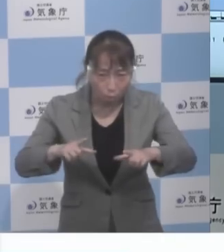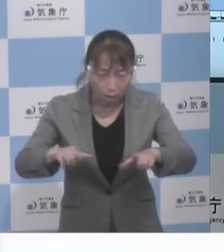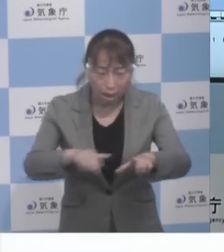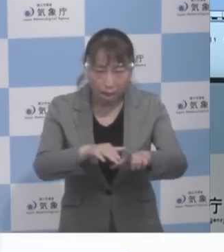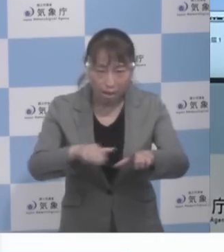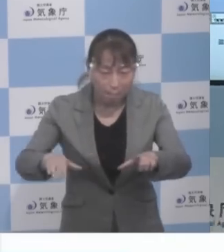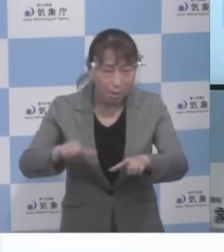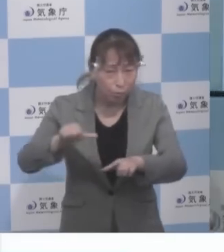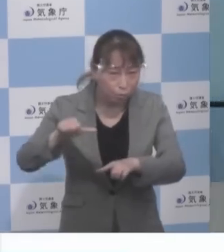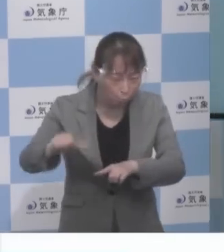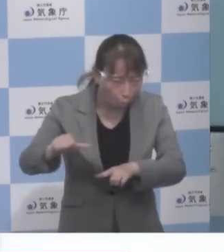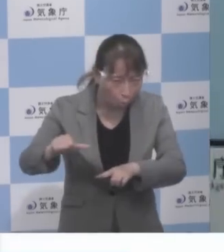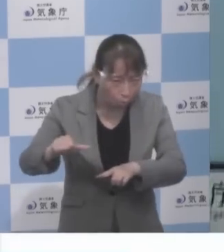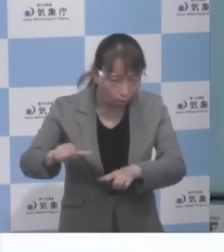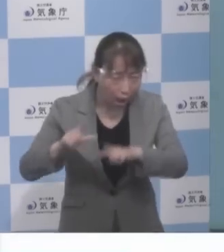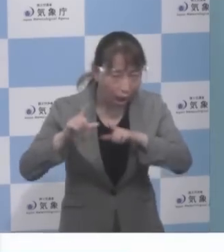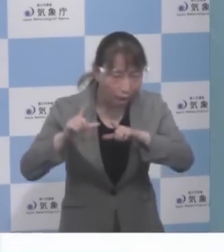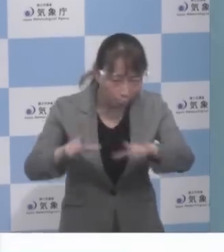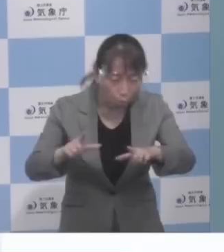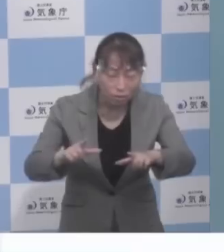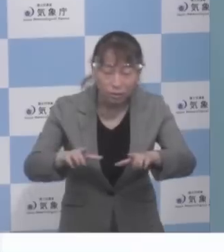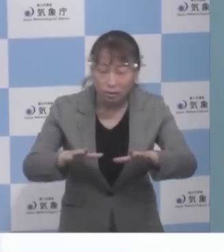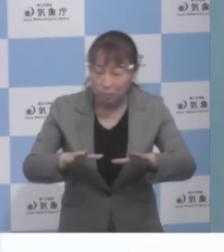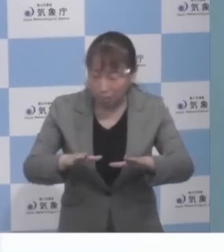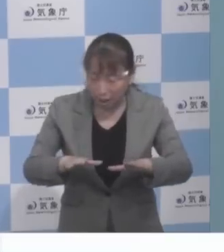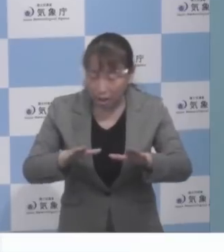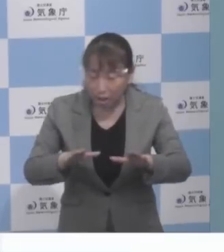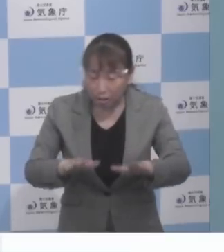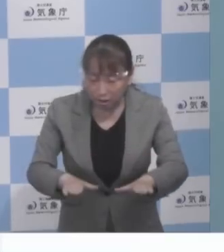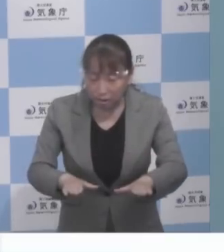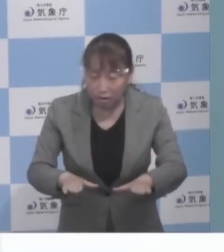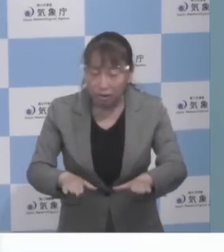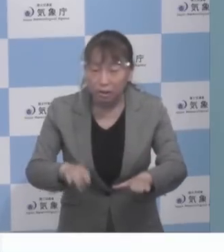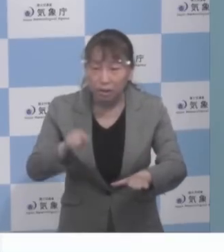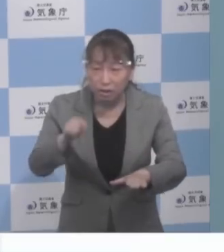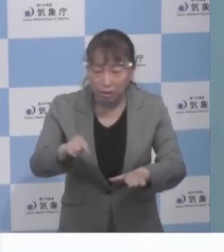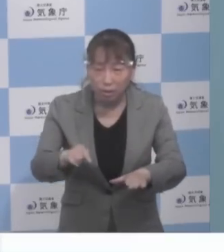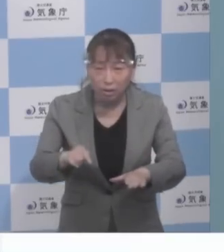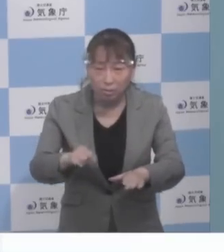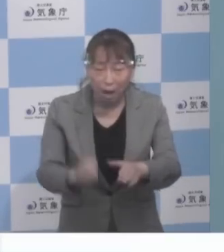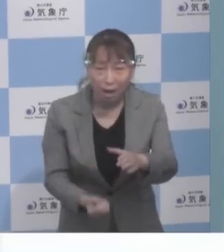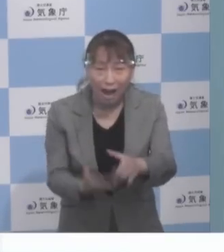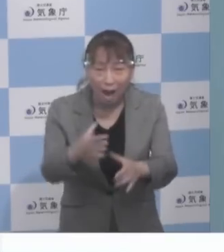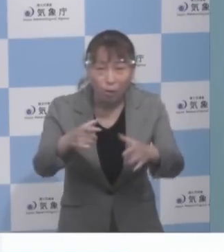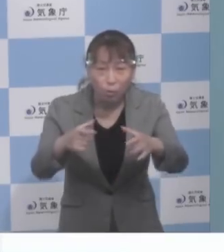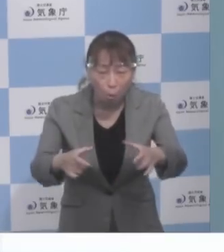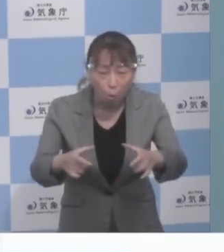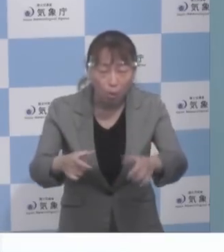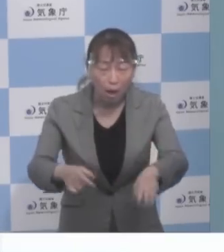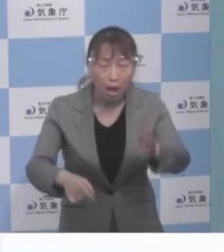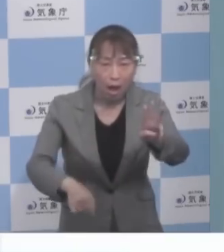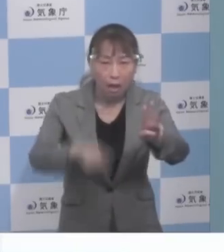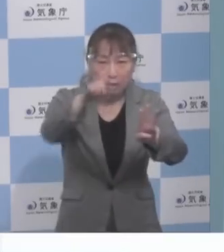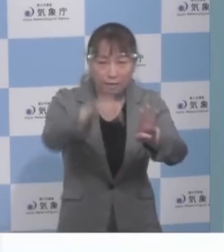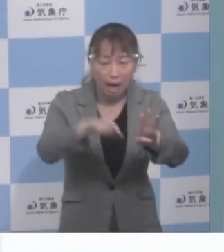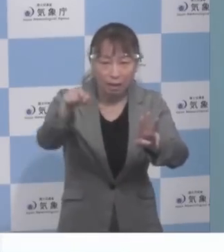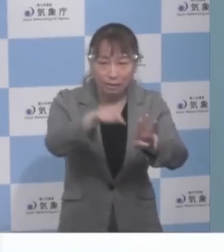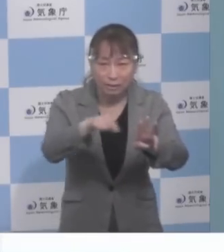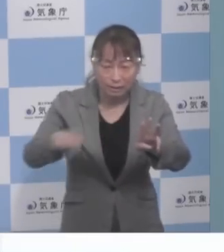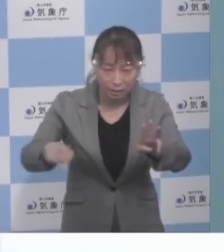表したわけですが、今火口から3キロの警戒範囲、この赤い線です